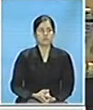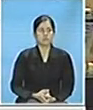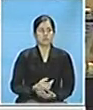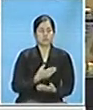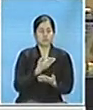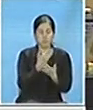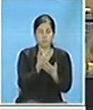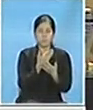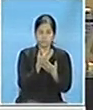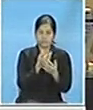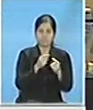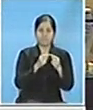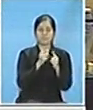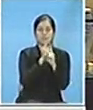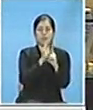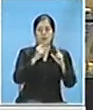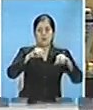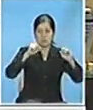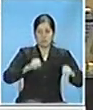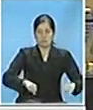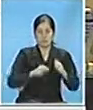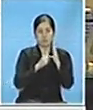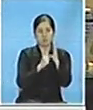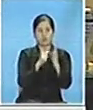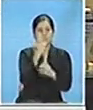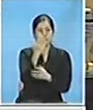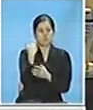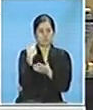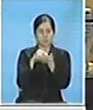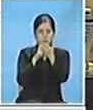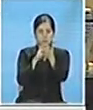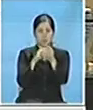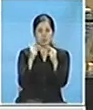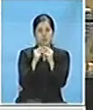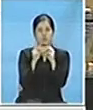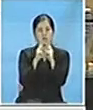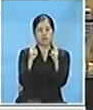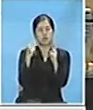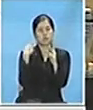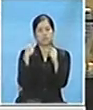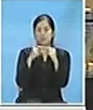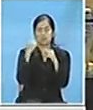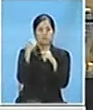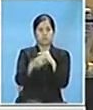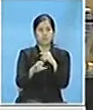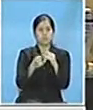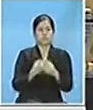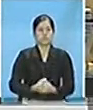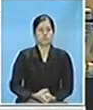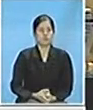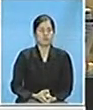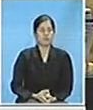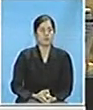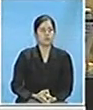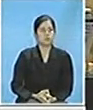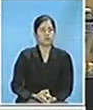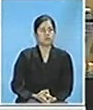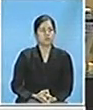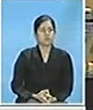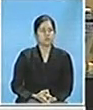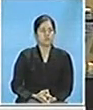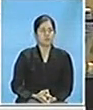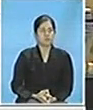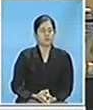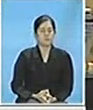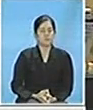นะครับก็ไม่มีใครเสนอไปอย่างอื่นก็ถือว่าต้องส่งไปไม่มีใครคัดค้านก็จบตามนั้นแล้วครับทางขจิตไม่ต้องพูดแล้วครับถ้าก็ต้องส่งไปไม่มี